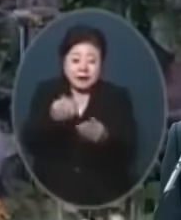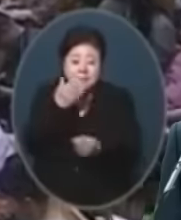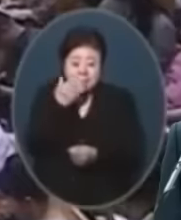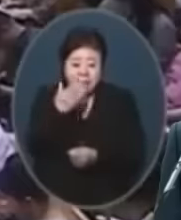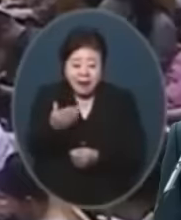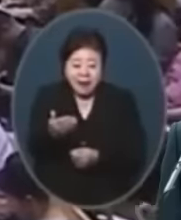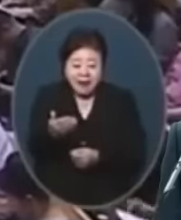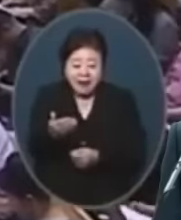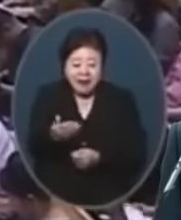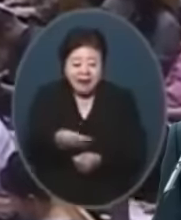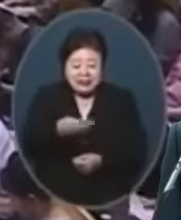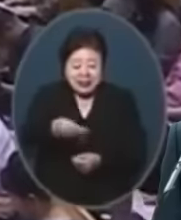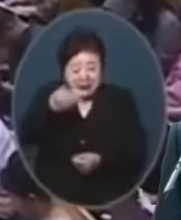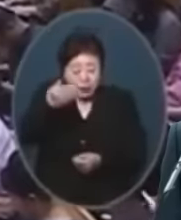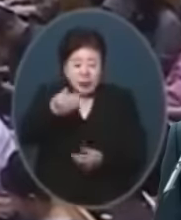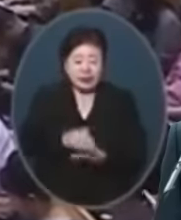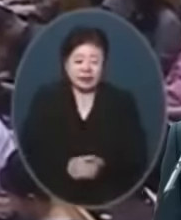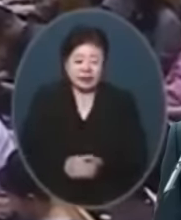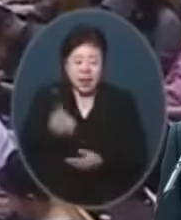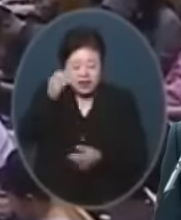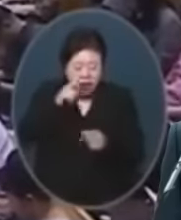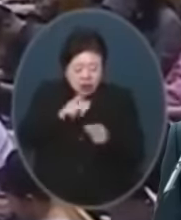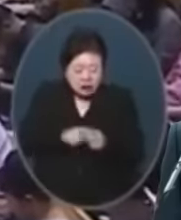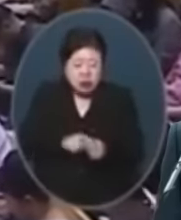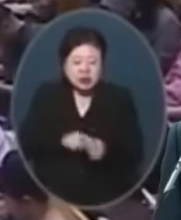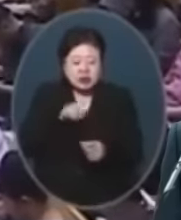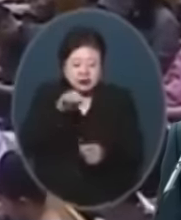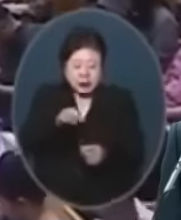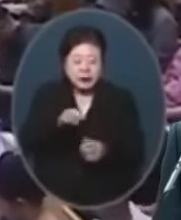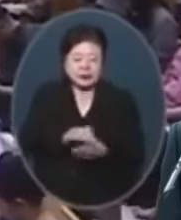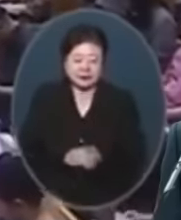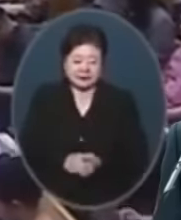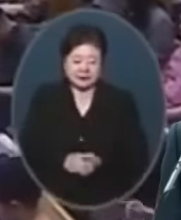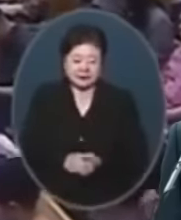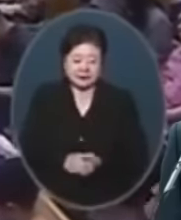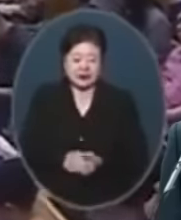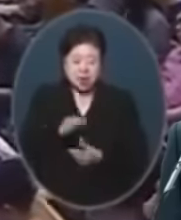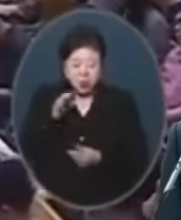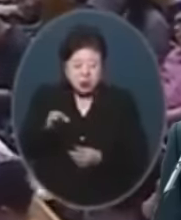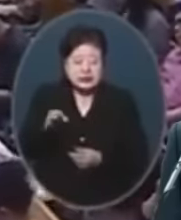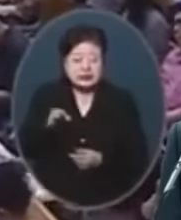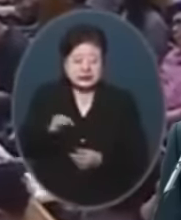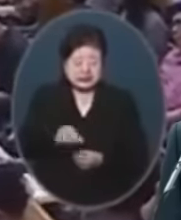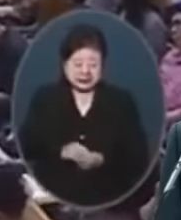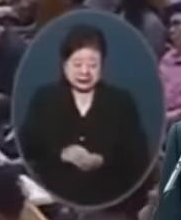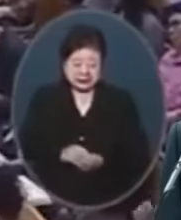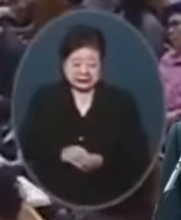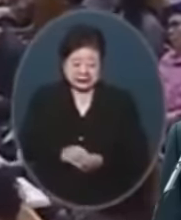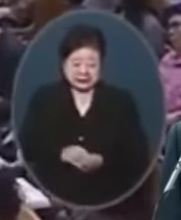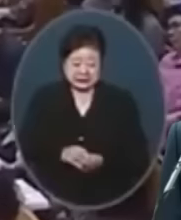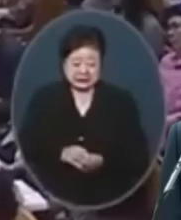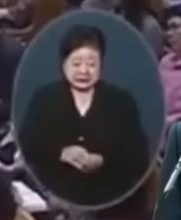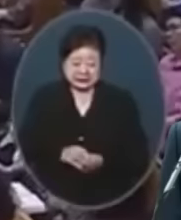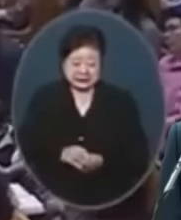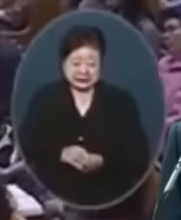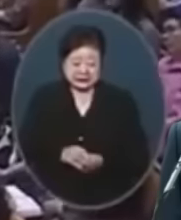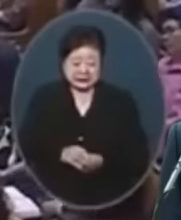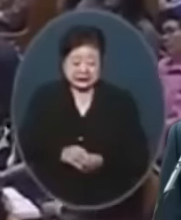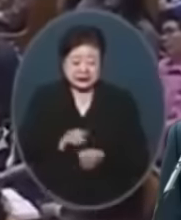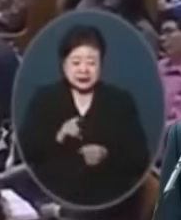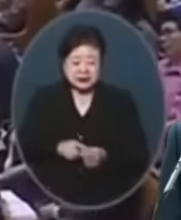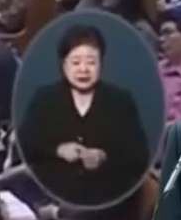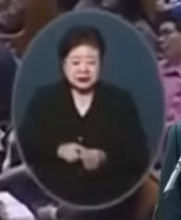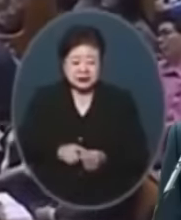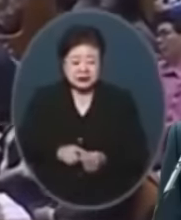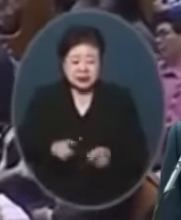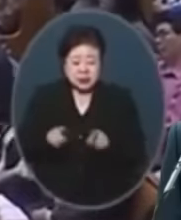것입니다. 4차원은 영적 차원이므로 물질적으로 그것을 모시고